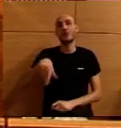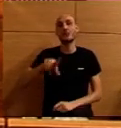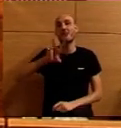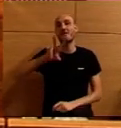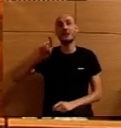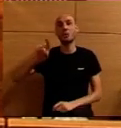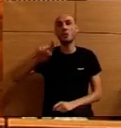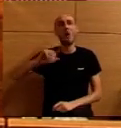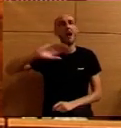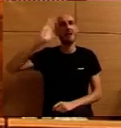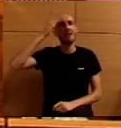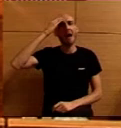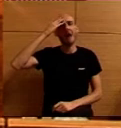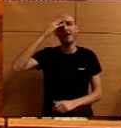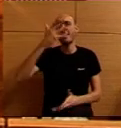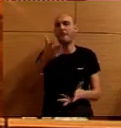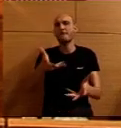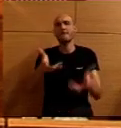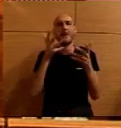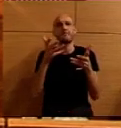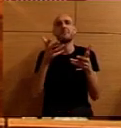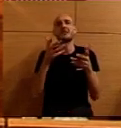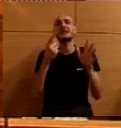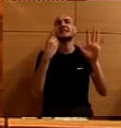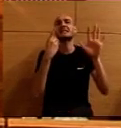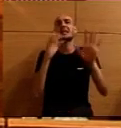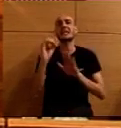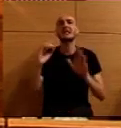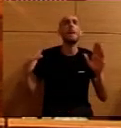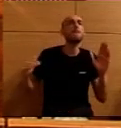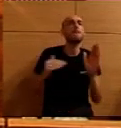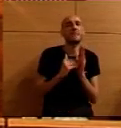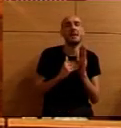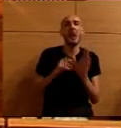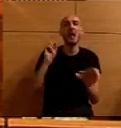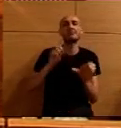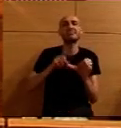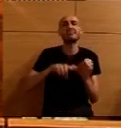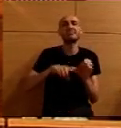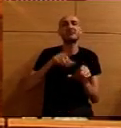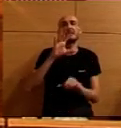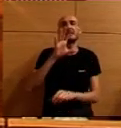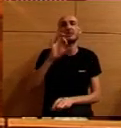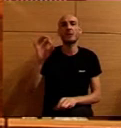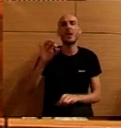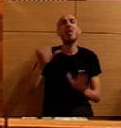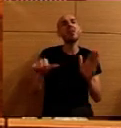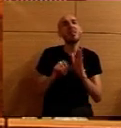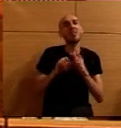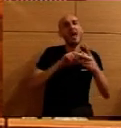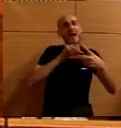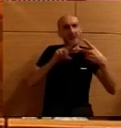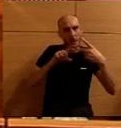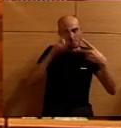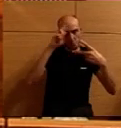És la primera. Més de 60.000 afiliats més. Té molt a prop a Madrid, però